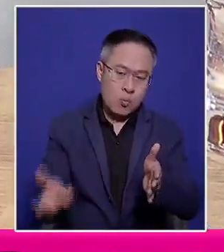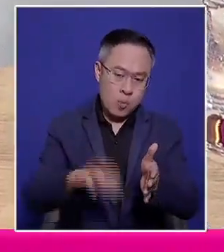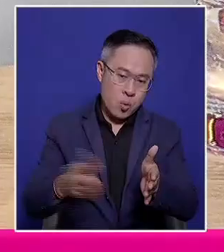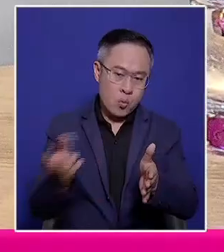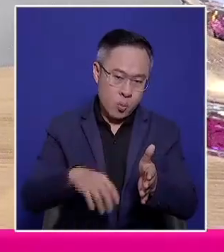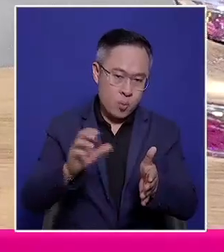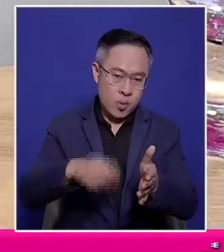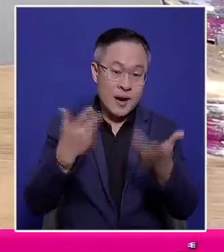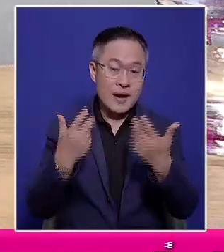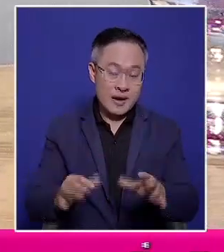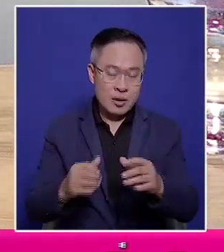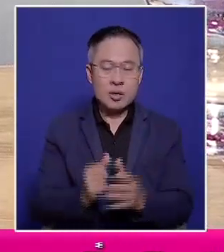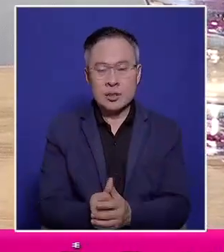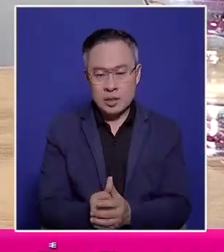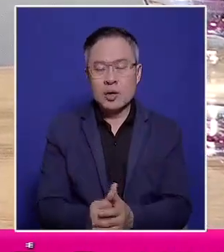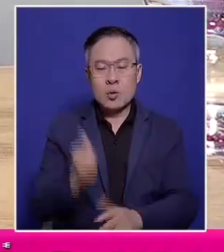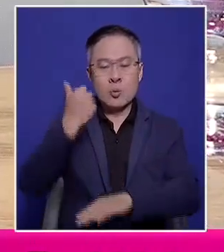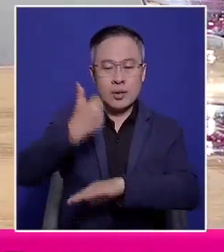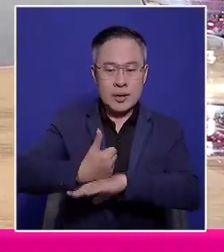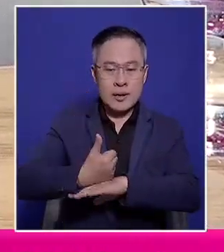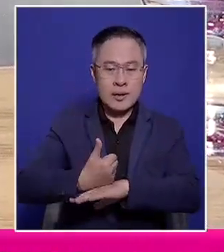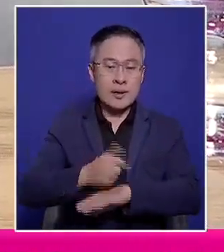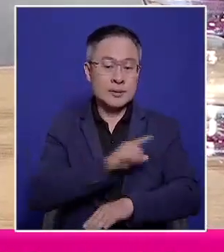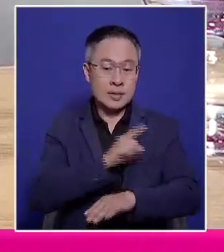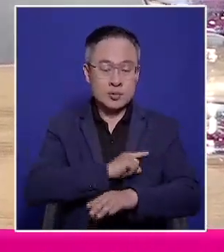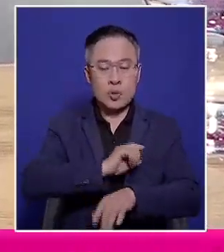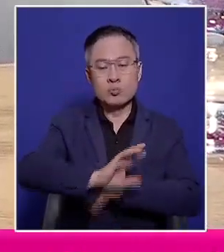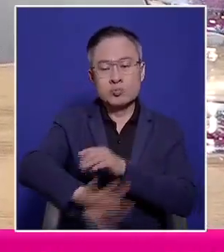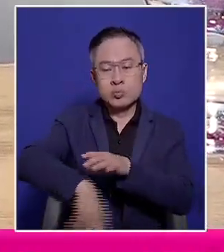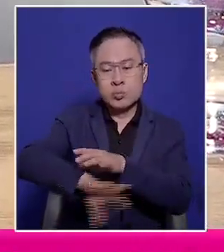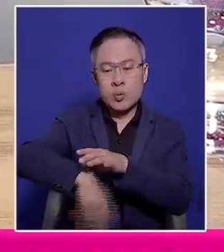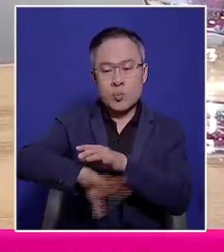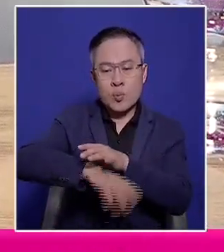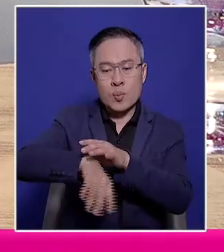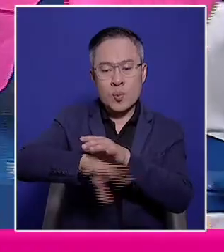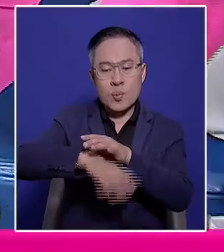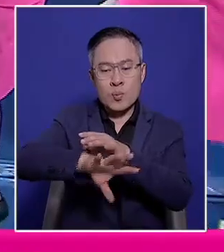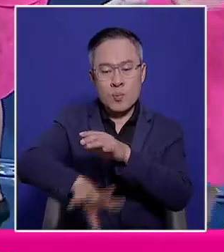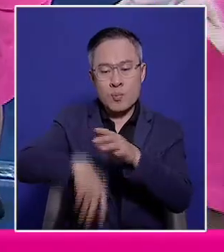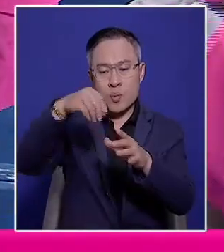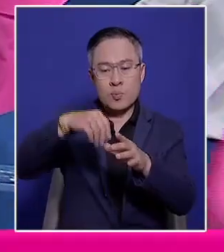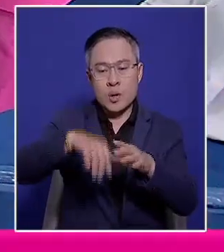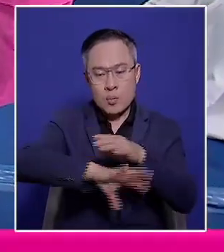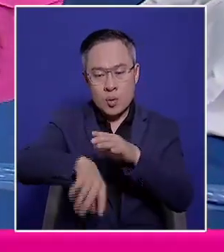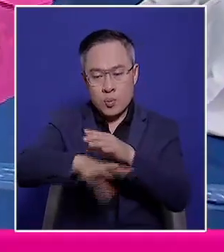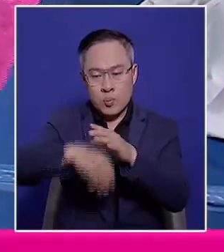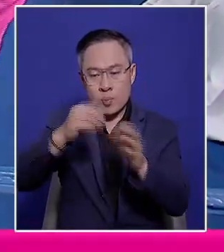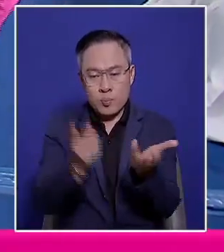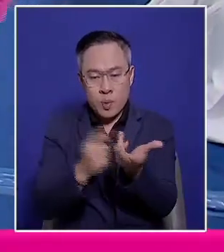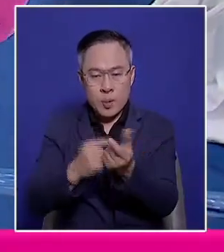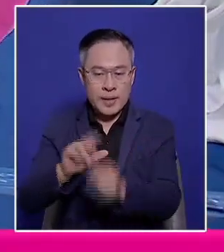ในกล่องจากนั้นประธานกรรมการจะสุ่มจับลูกบอลพลาสติกขึ้นมาจำนวน7ลู